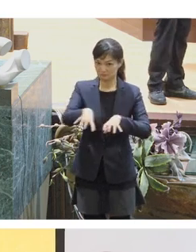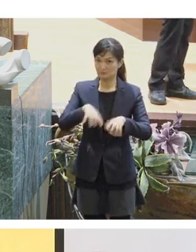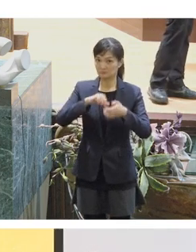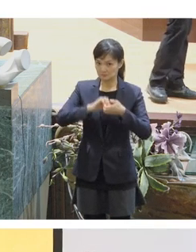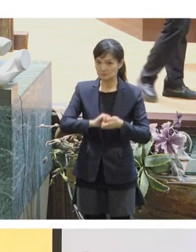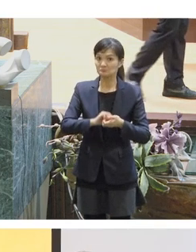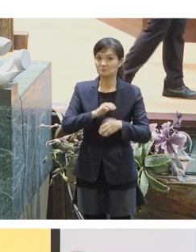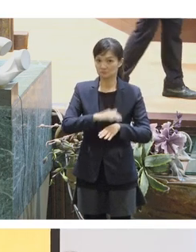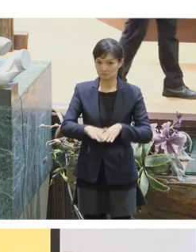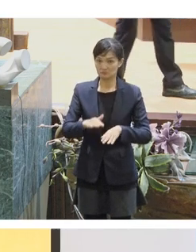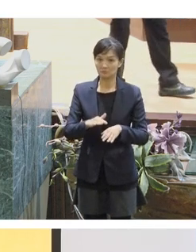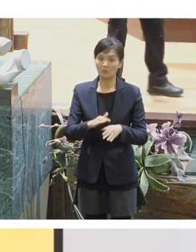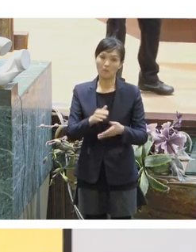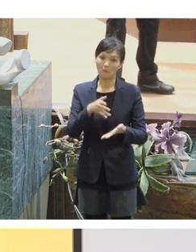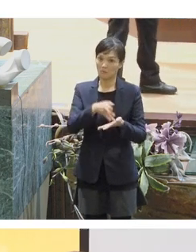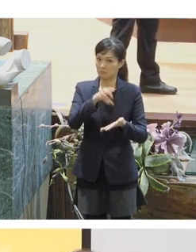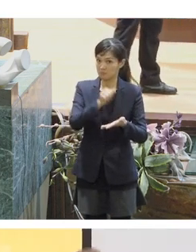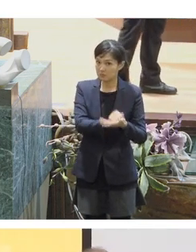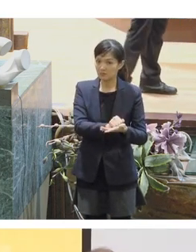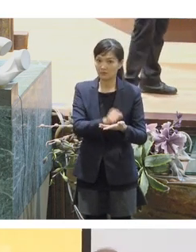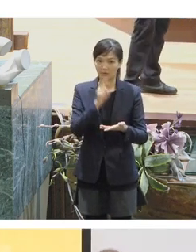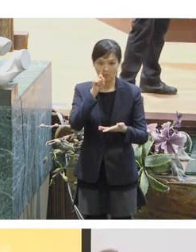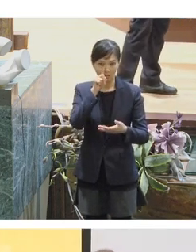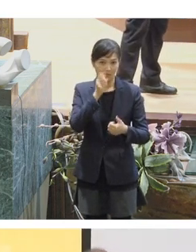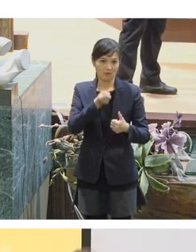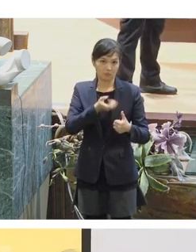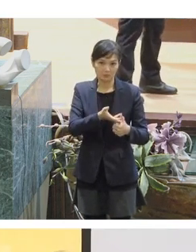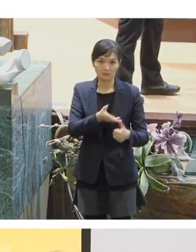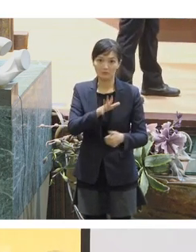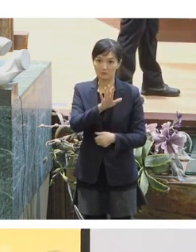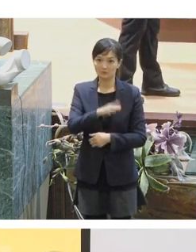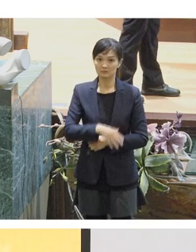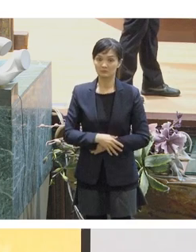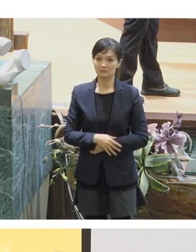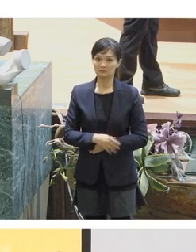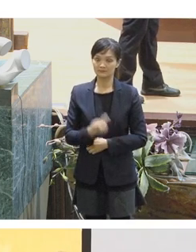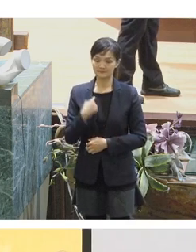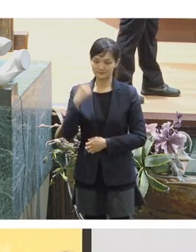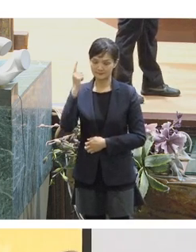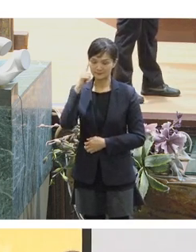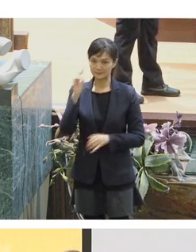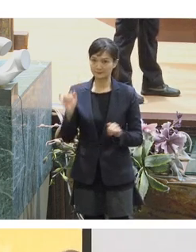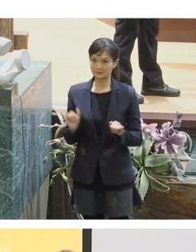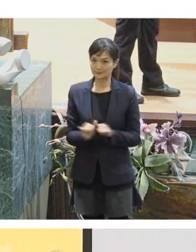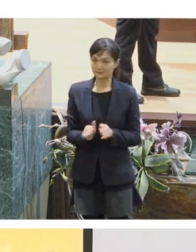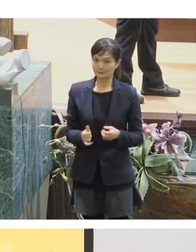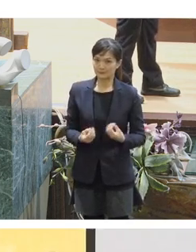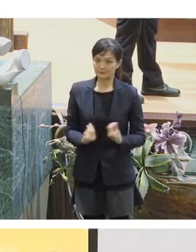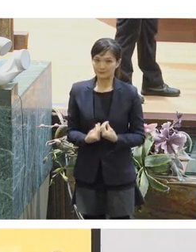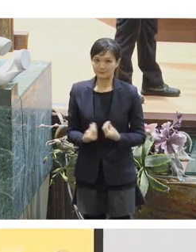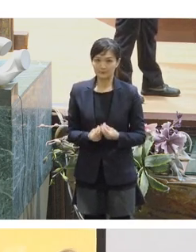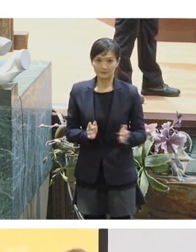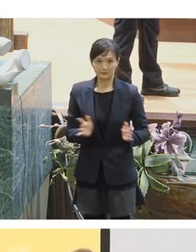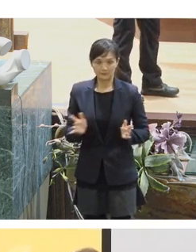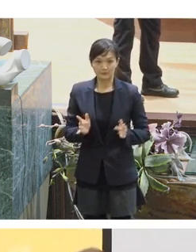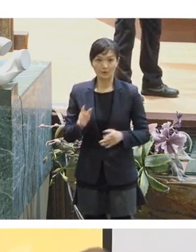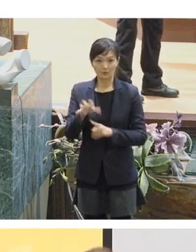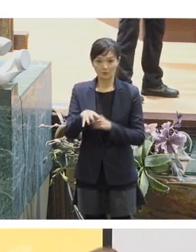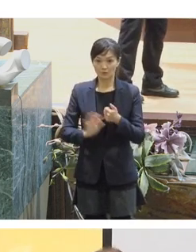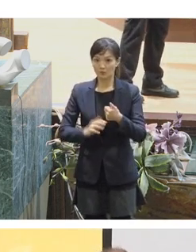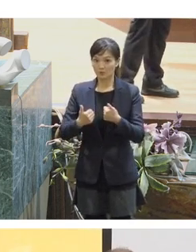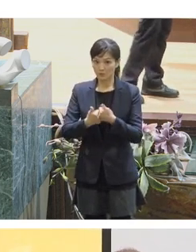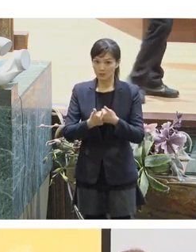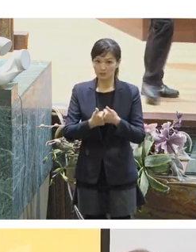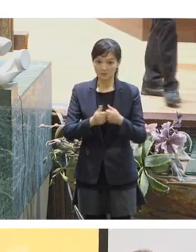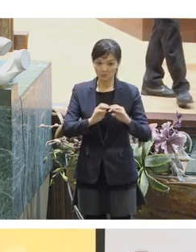厂址，那我们就产生了很大的矛盾。我们农委会取上面的标图去